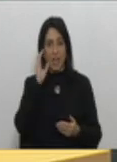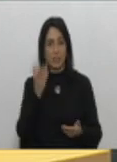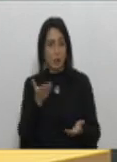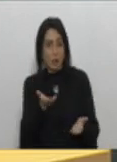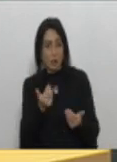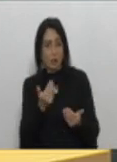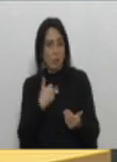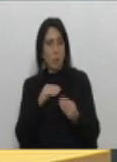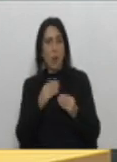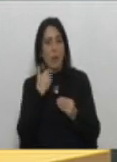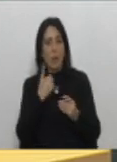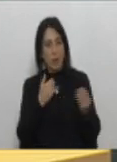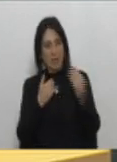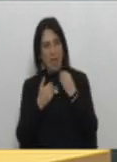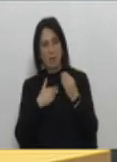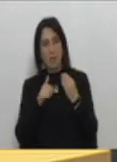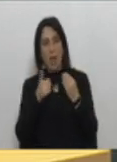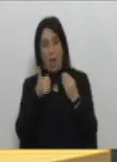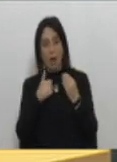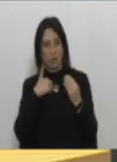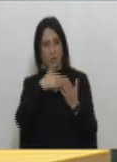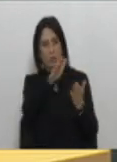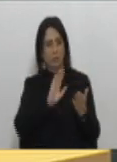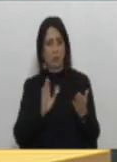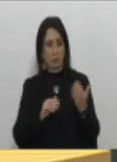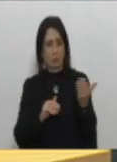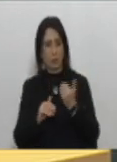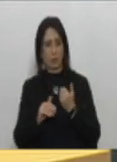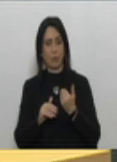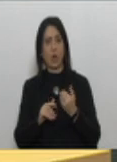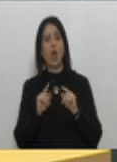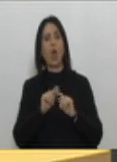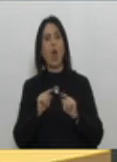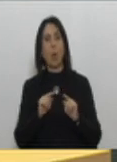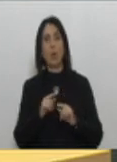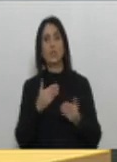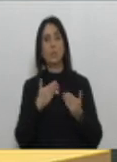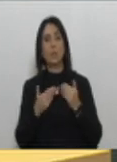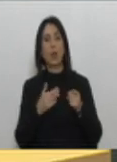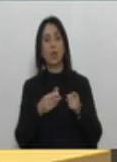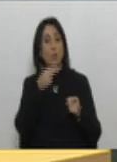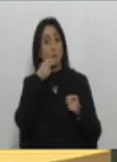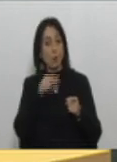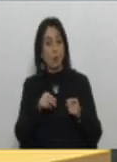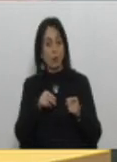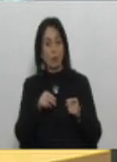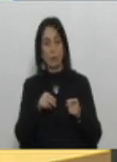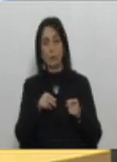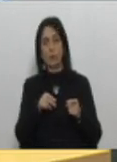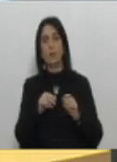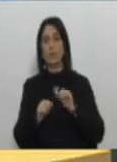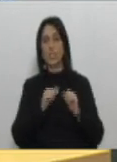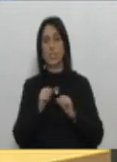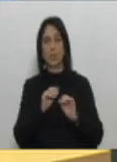ეს პრობლემა, ჩვენ არ ვართ ის ხელისუფლება და ის გუნდი, რომელიც თუნდაც ოპოზიციასთან მიმართებაში ცდილობს,